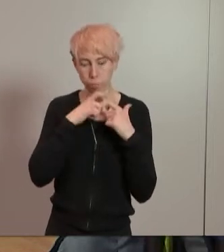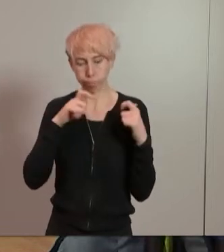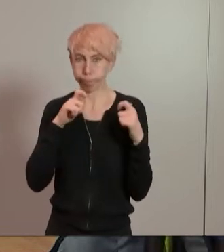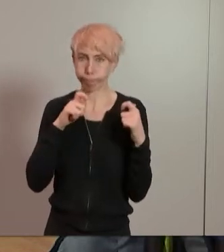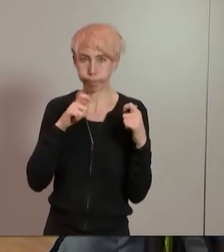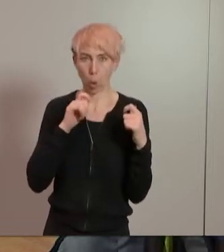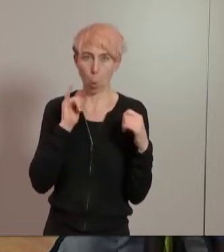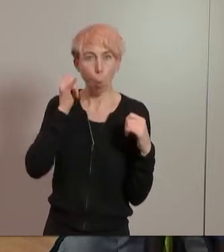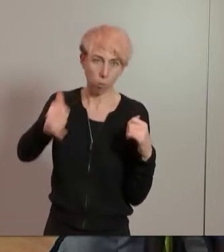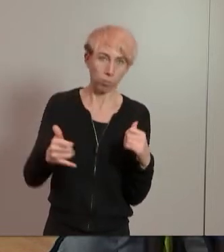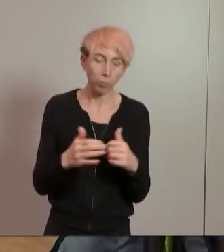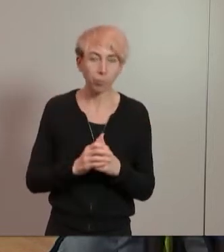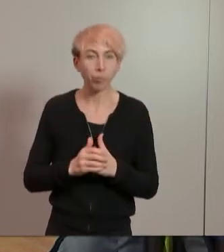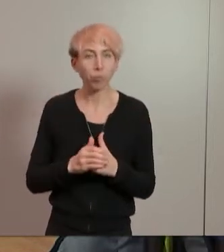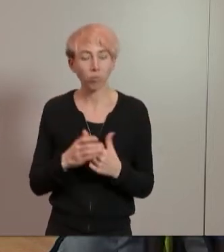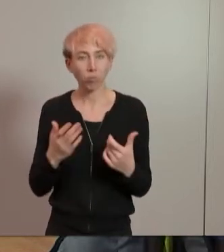relativement long.